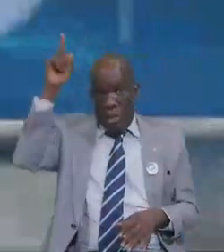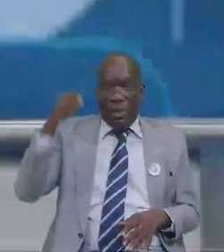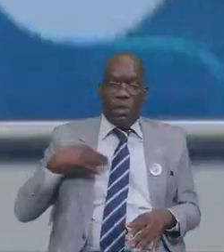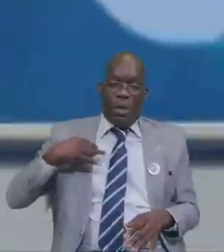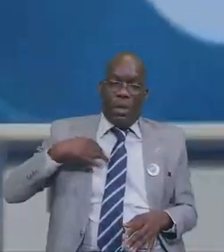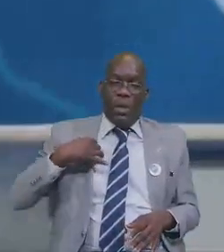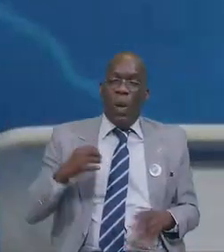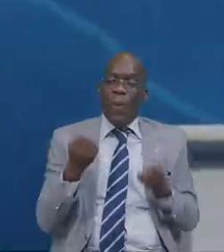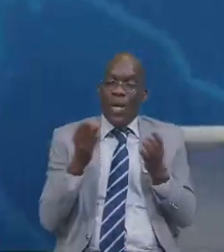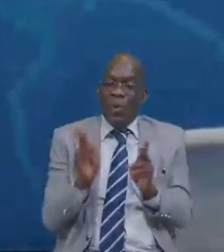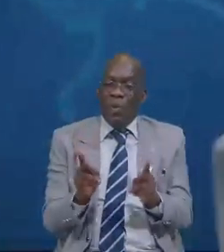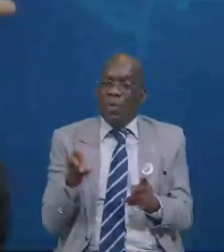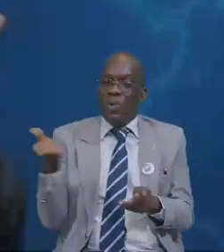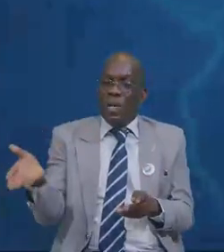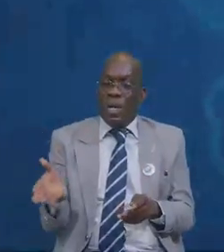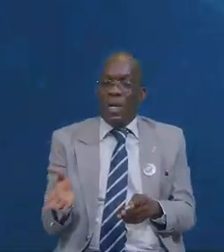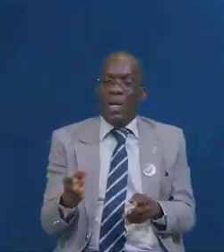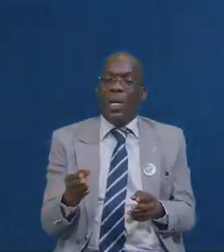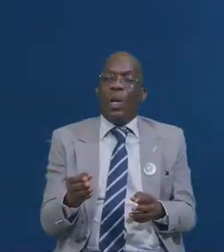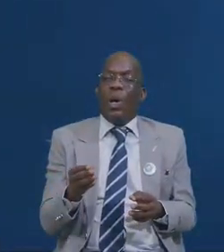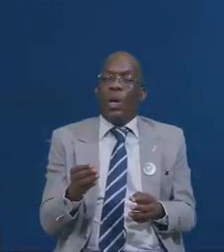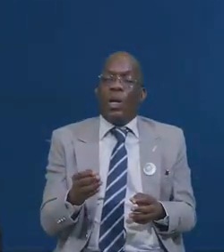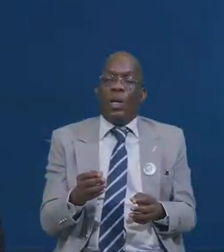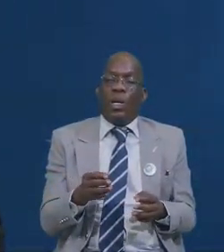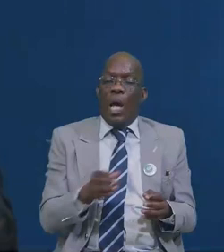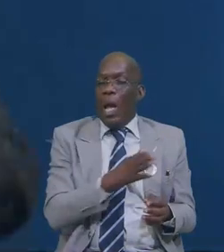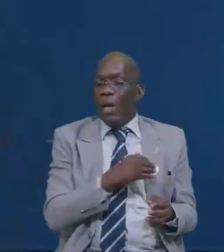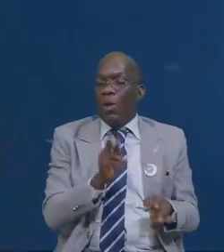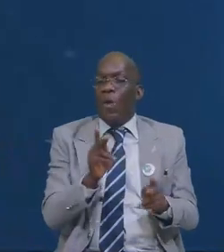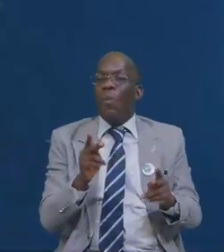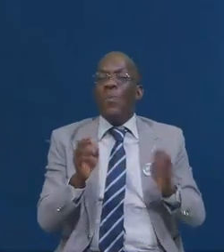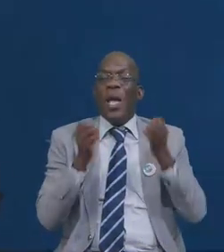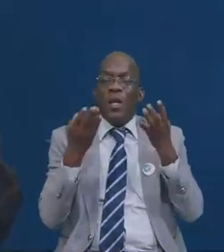Derrière, elle toucha son vêtement. Beaucoup étaient là. La multitude était là.